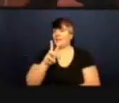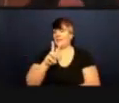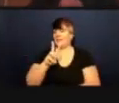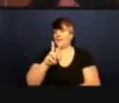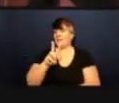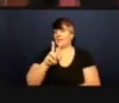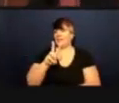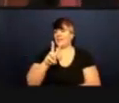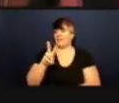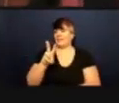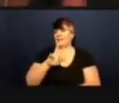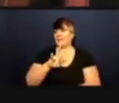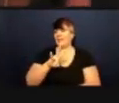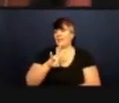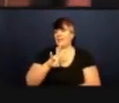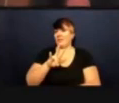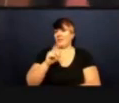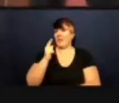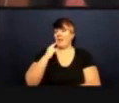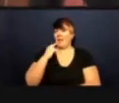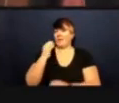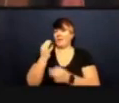Kile ambacho ni kuambia kwamba